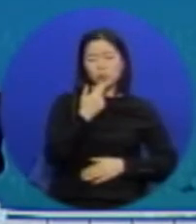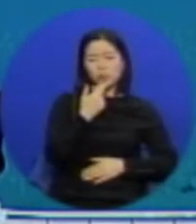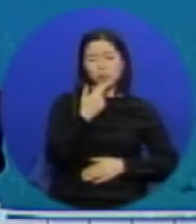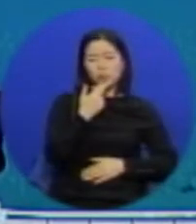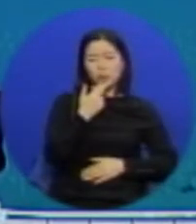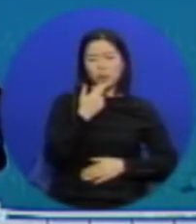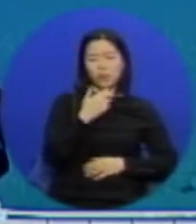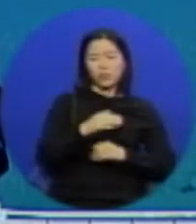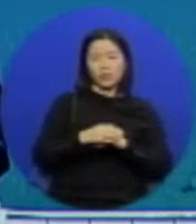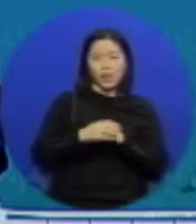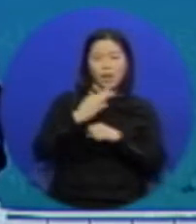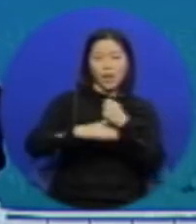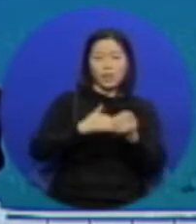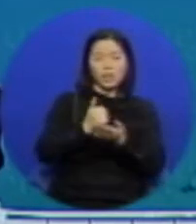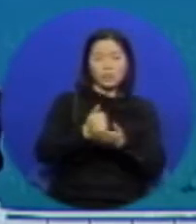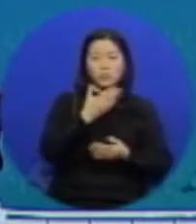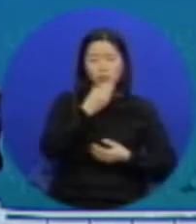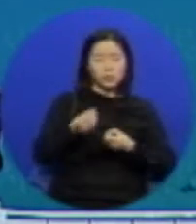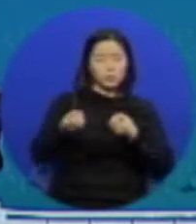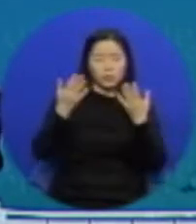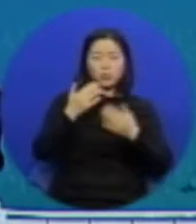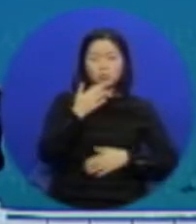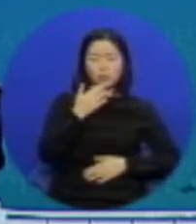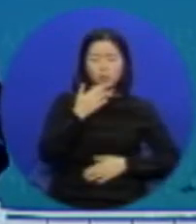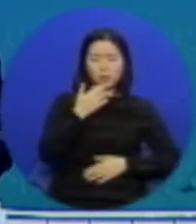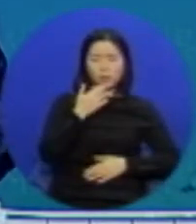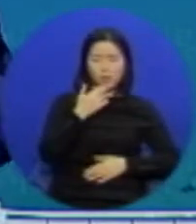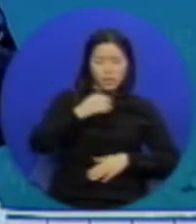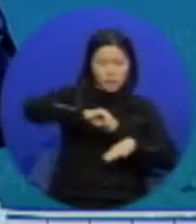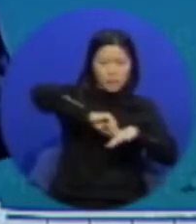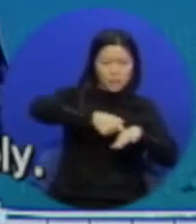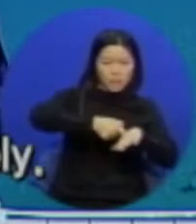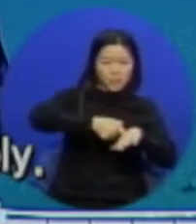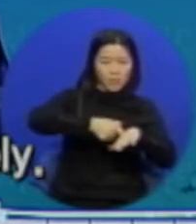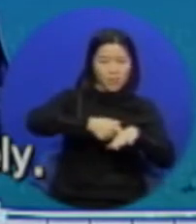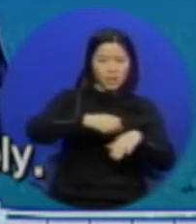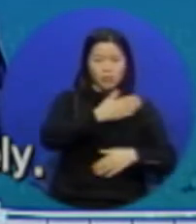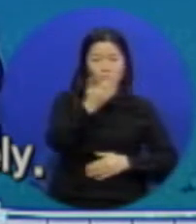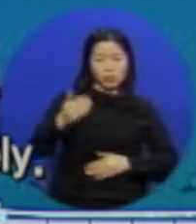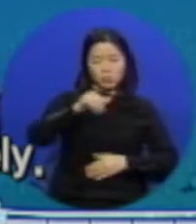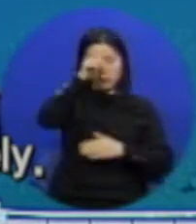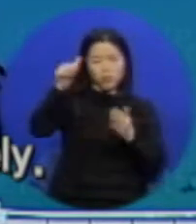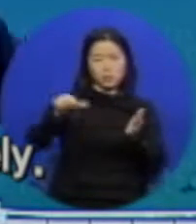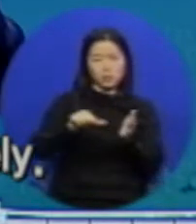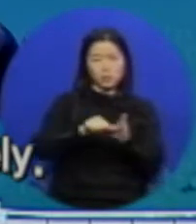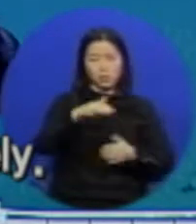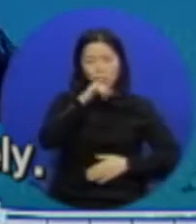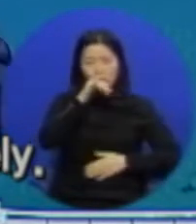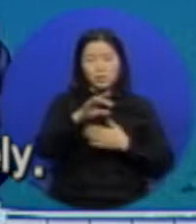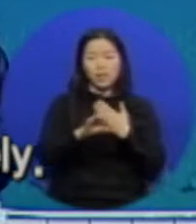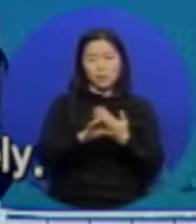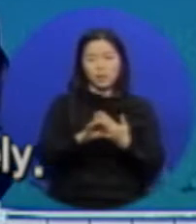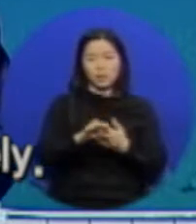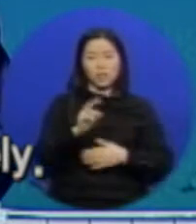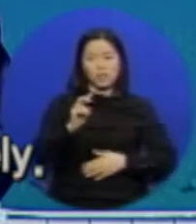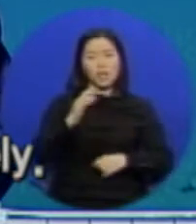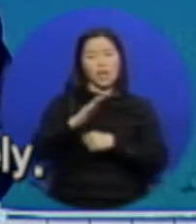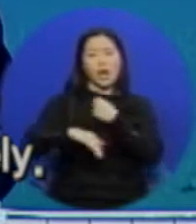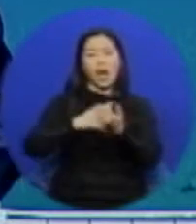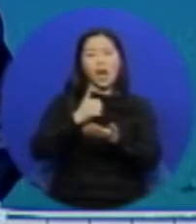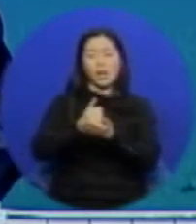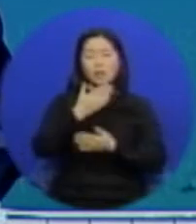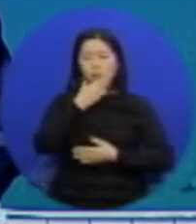없고 여러분의 삶에 진기가 있다면 그럼 에게 내 최애 때문이 구나 깨달아 지면 철저히 회개해야 되어